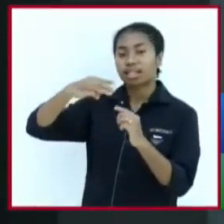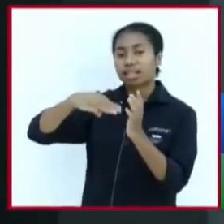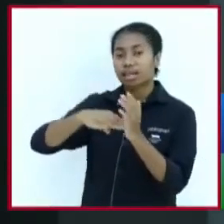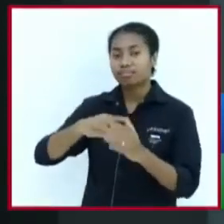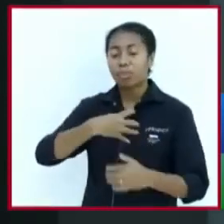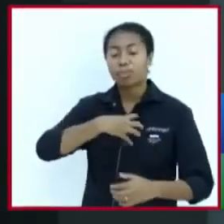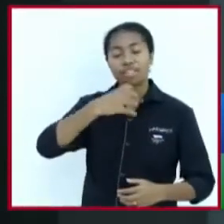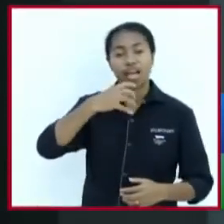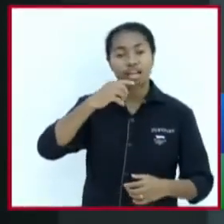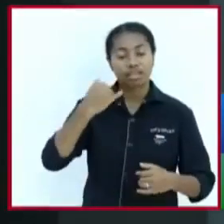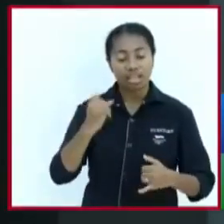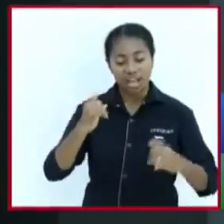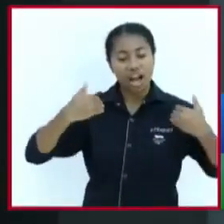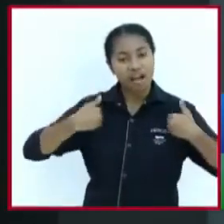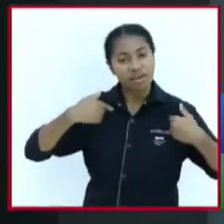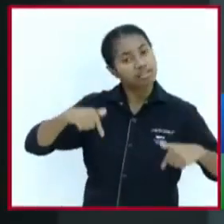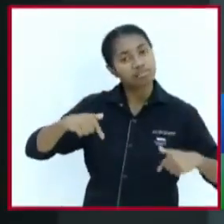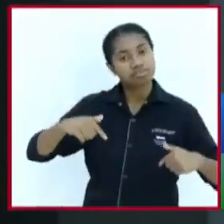dunia